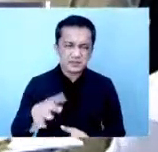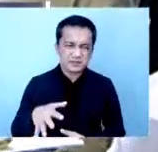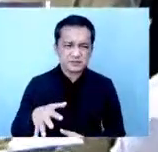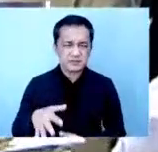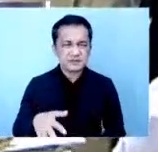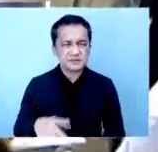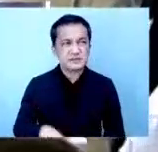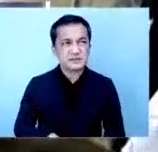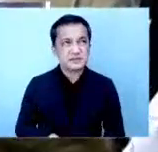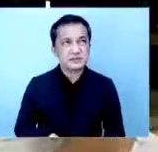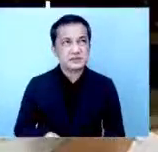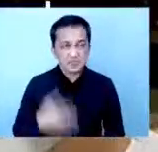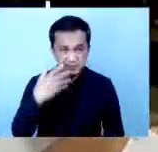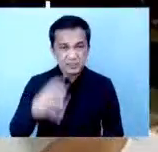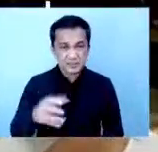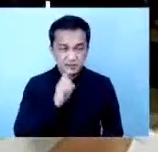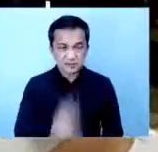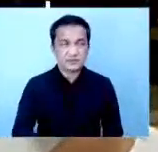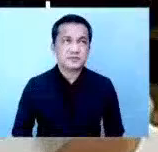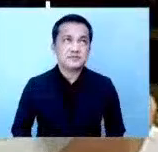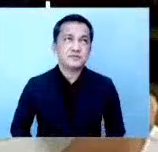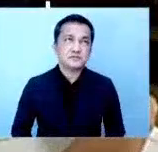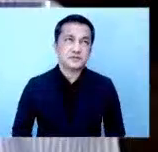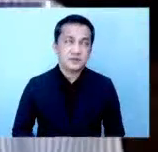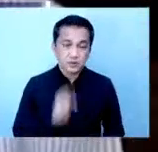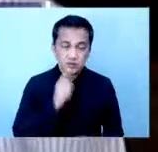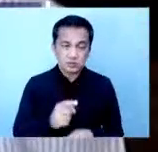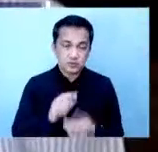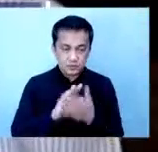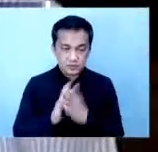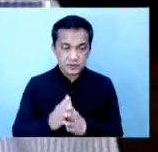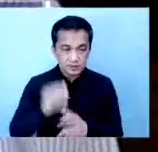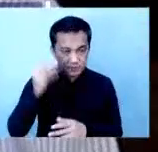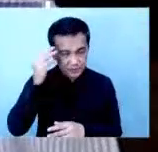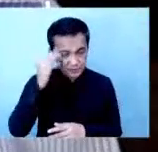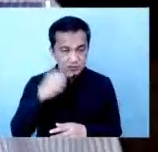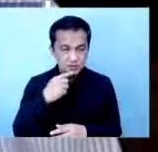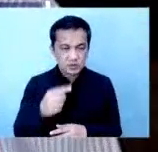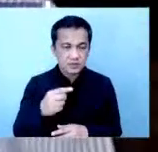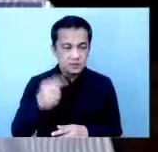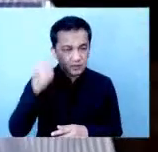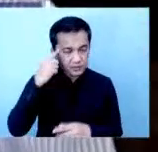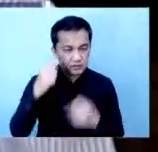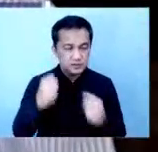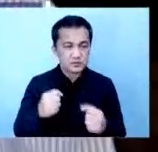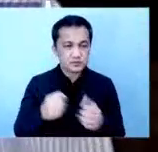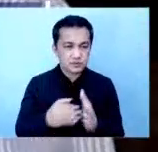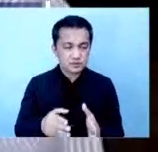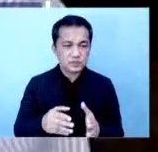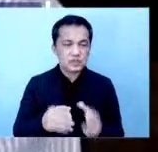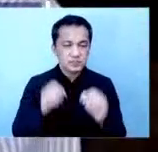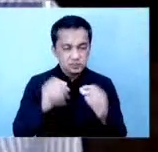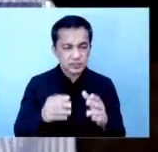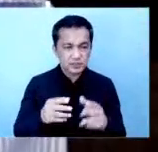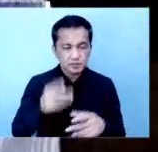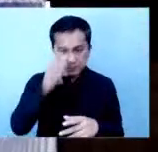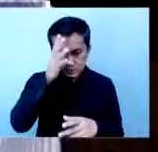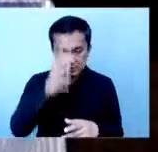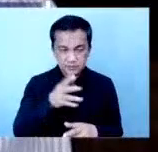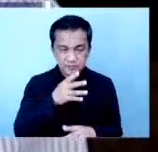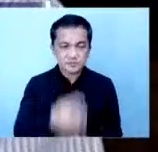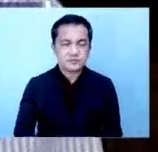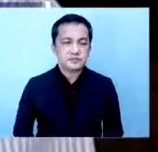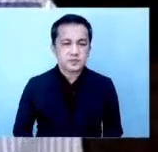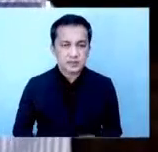medyo mainit talaga. Sa totoo, no, for peace of mind and mental wellness of our students, teachers, and their parents, kung ano,